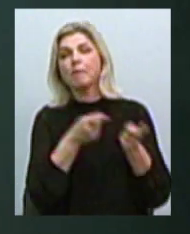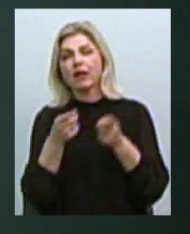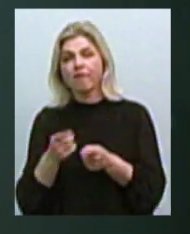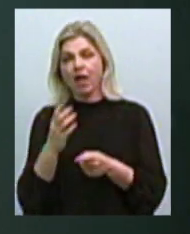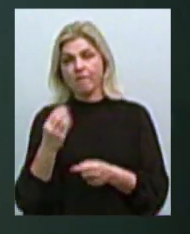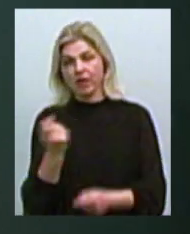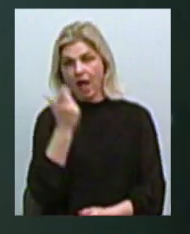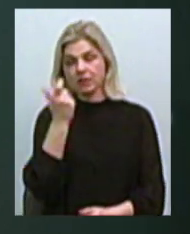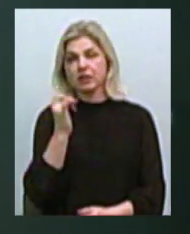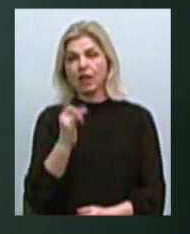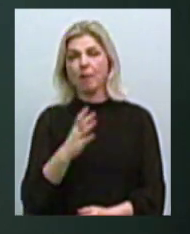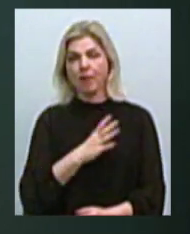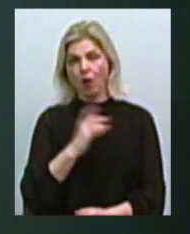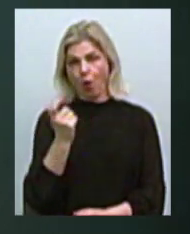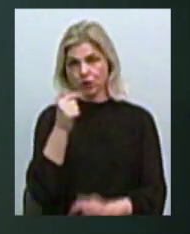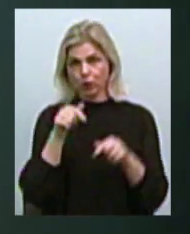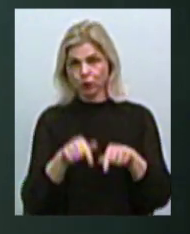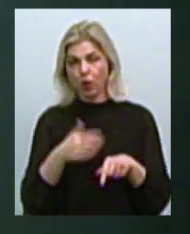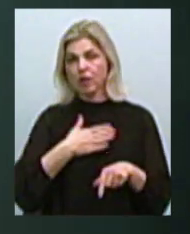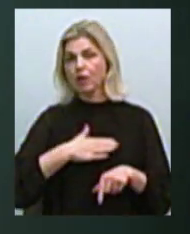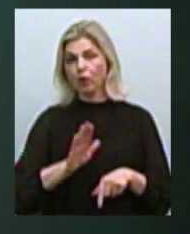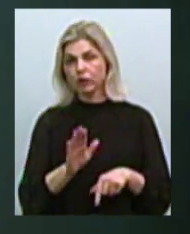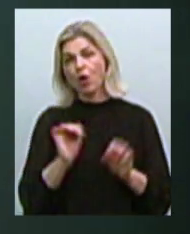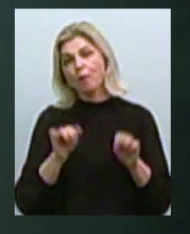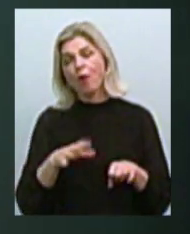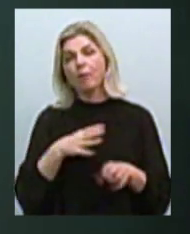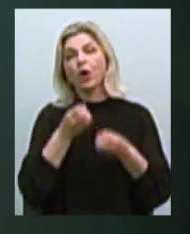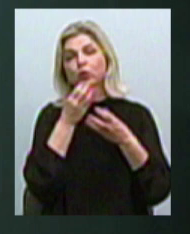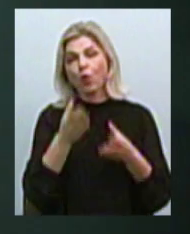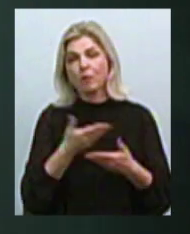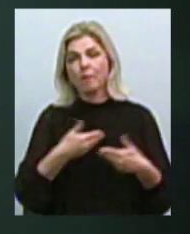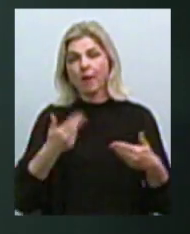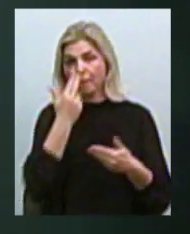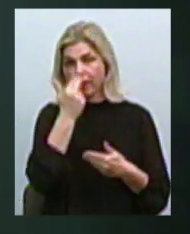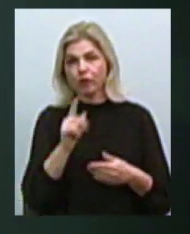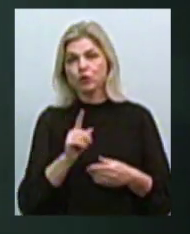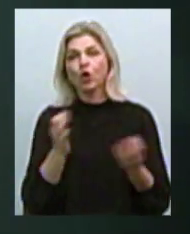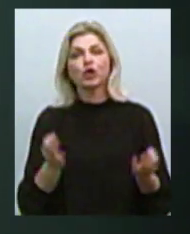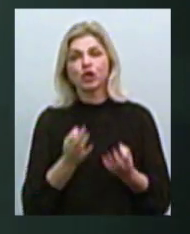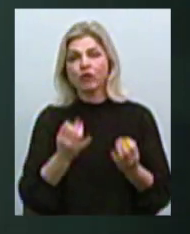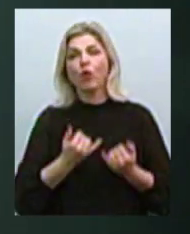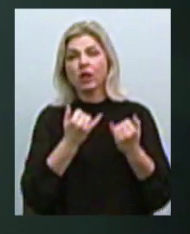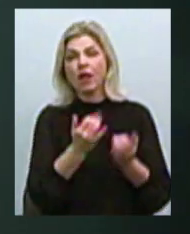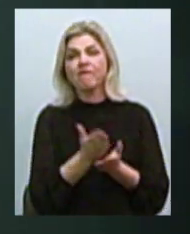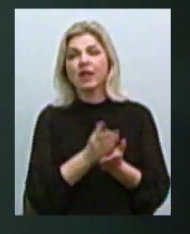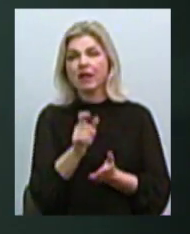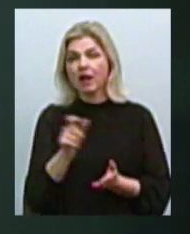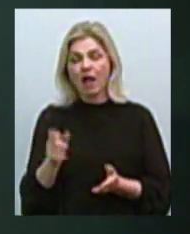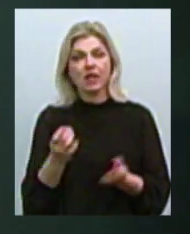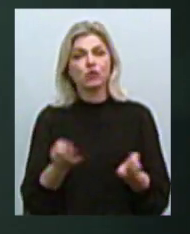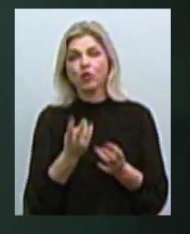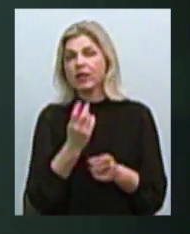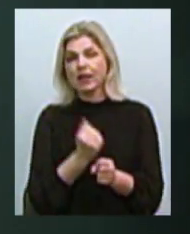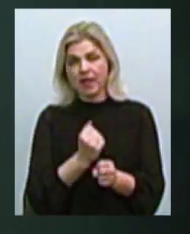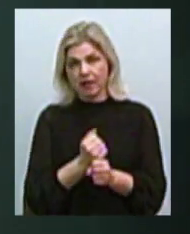тут. Але нас це не влаштовує. Може, воно і буде добре, але ми звикли, що нічого хорошого для ветеранів не робиться в цій країні. Тому